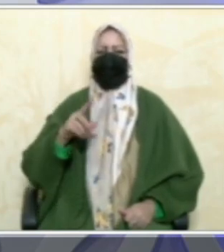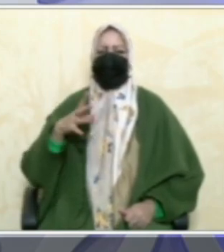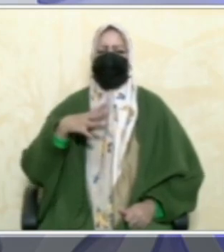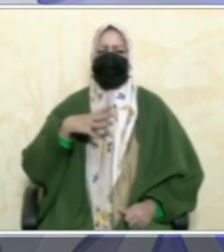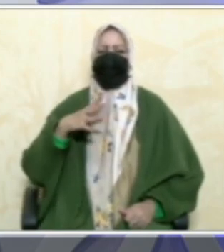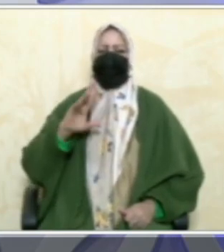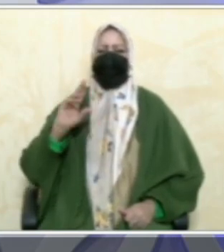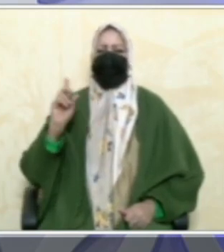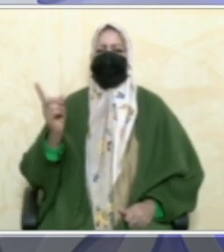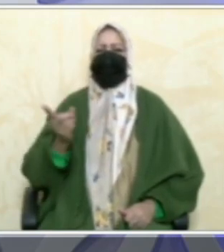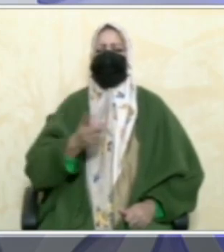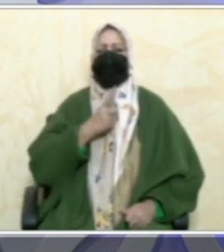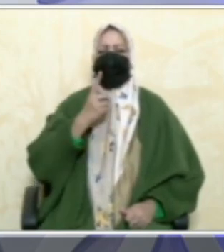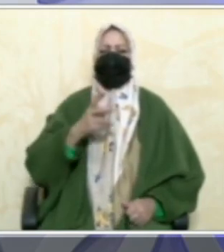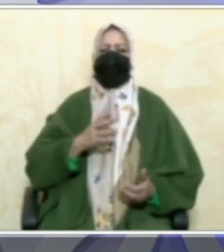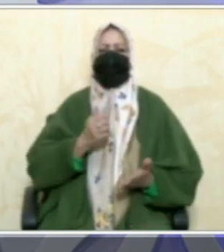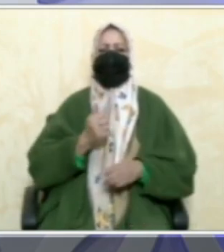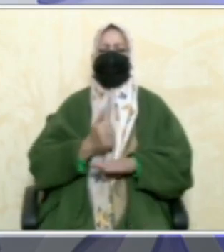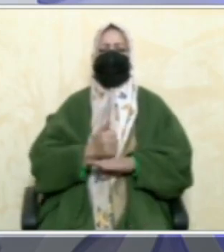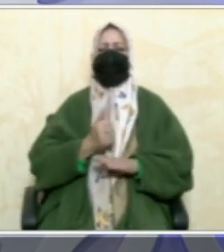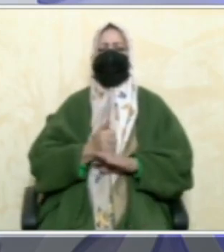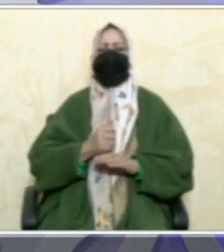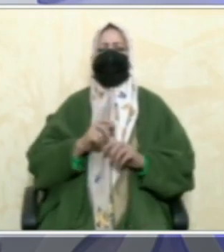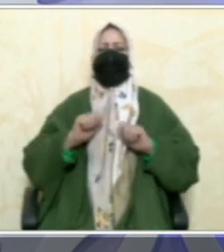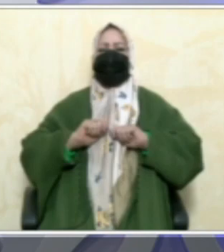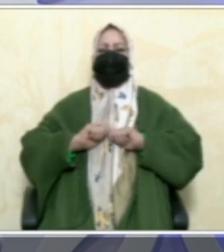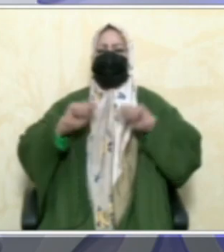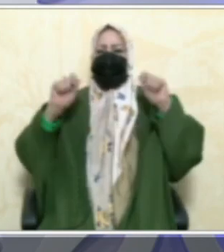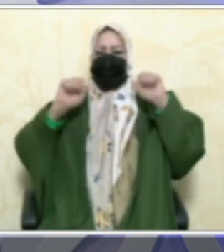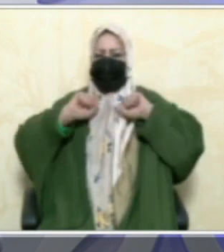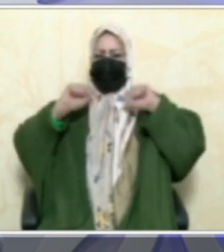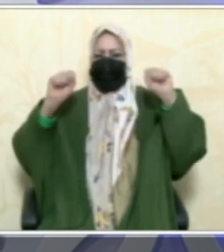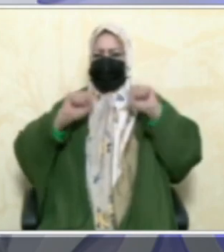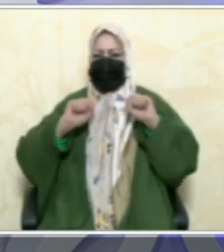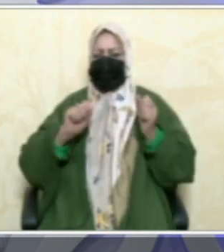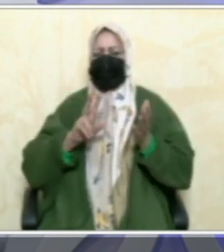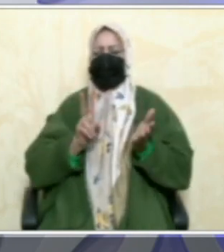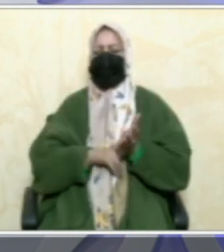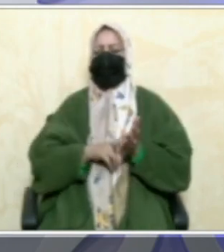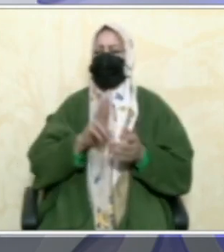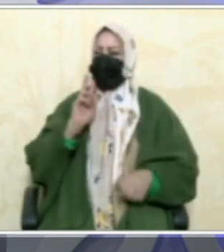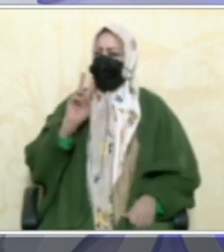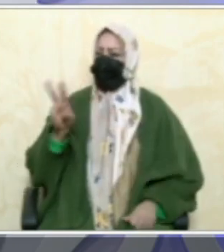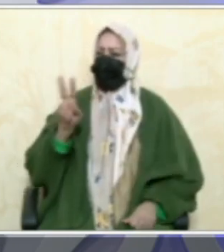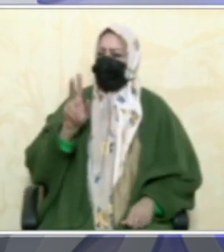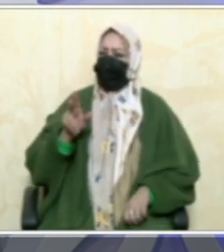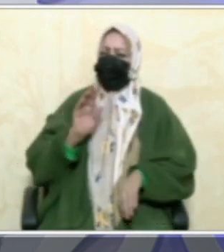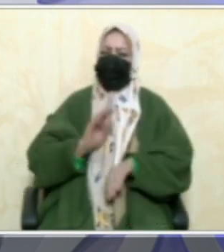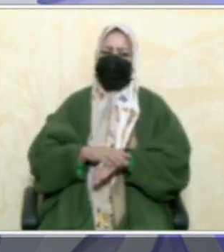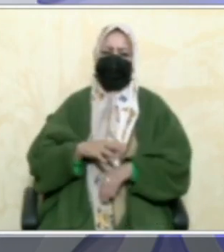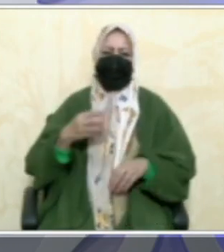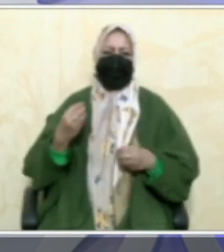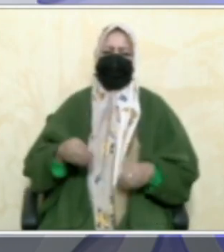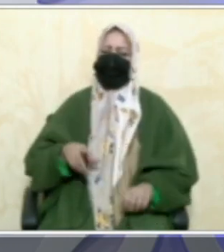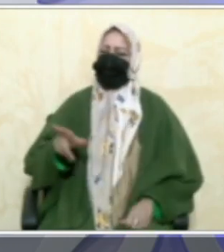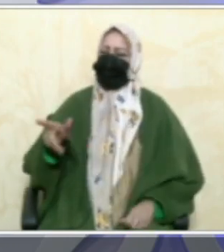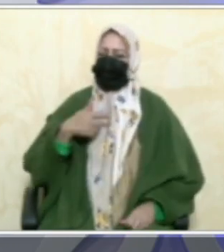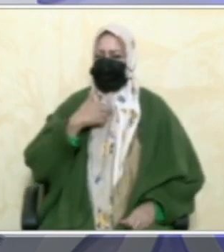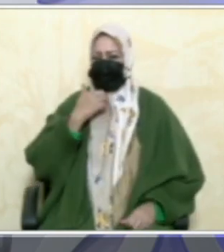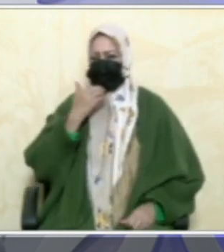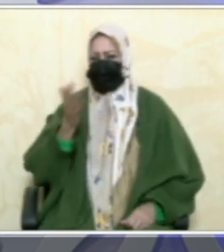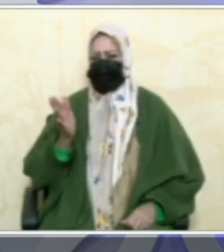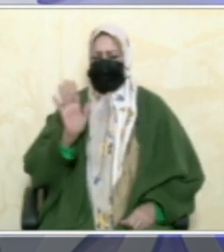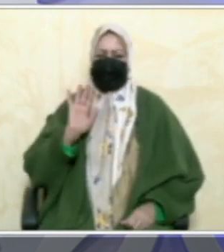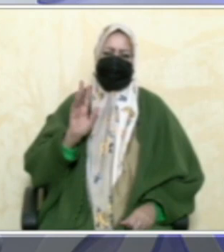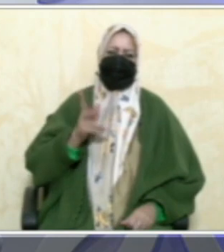السورية بان للناس، يعني عندما بدأت الثورة السورية بكل إمكاناتهم حزب الله بكل